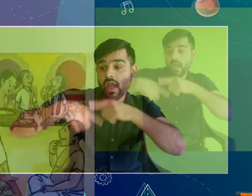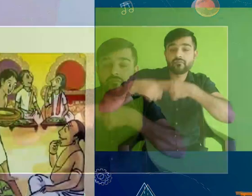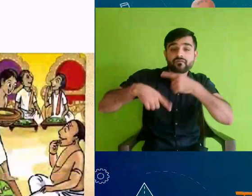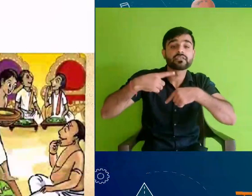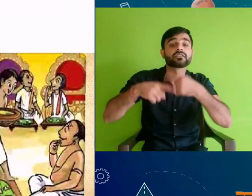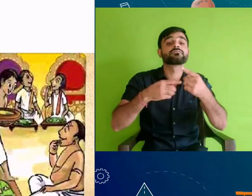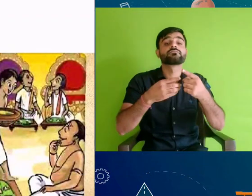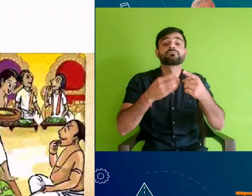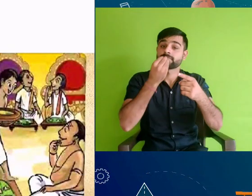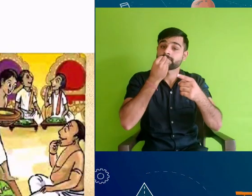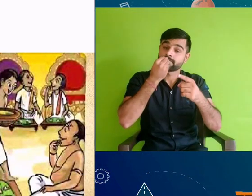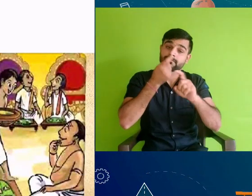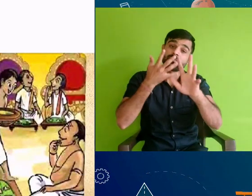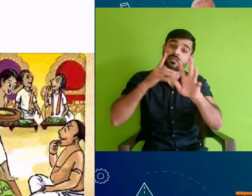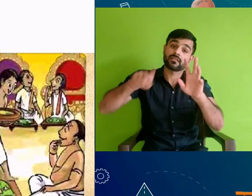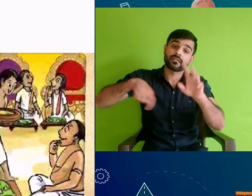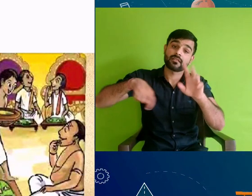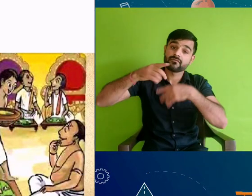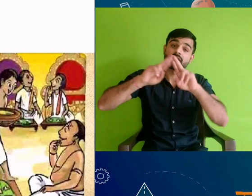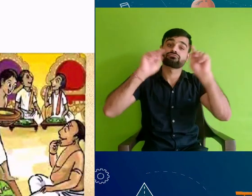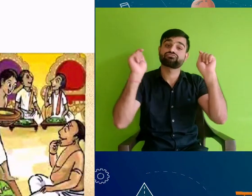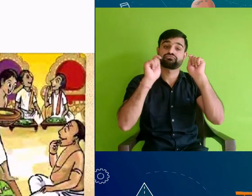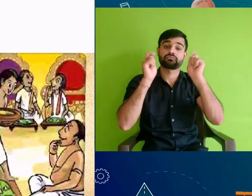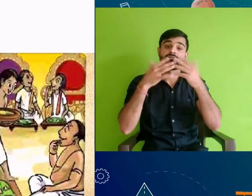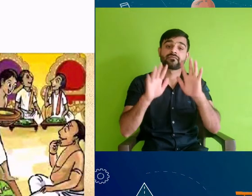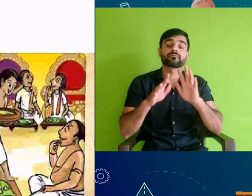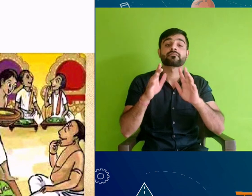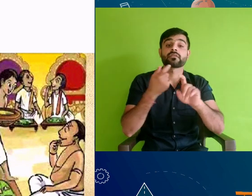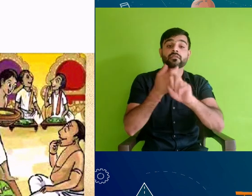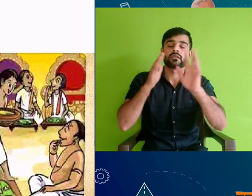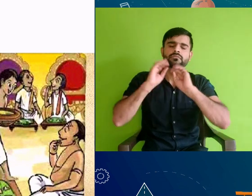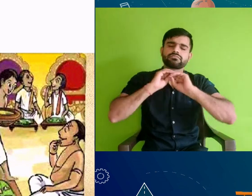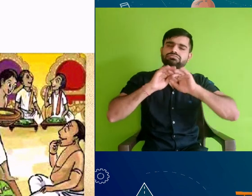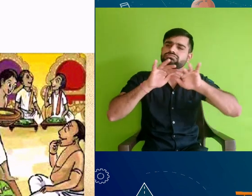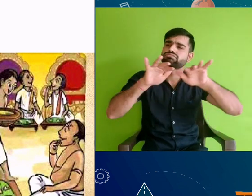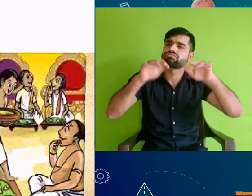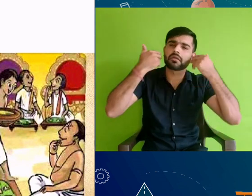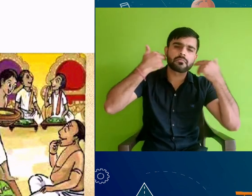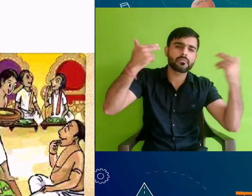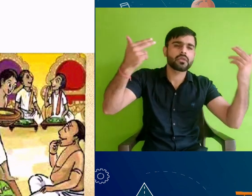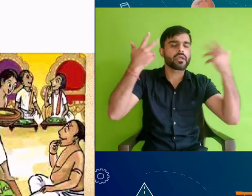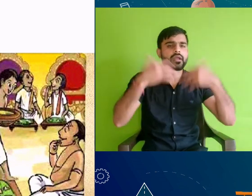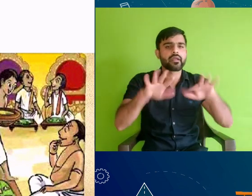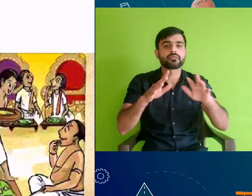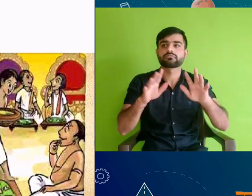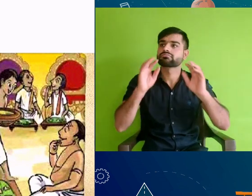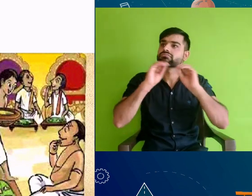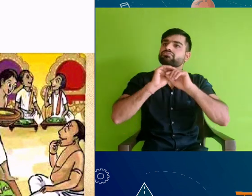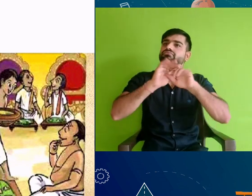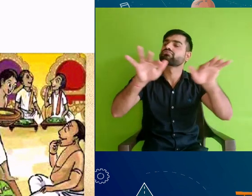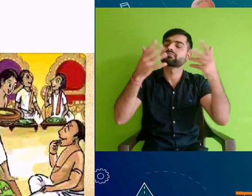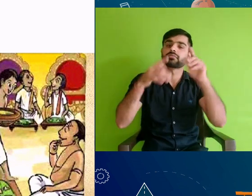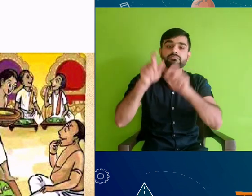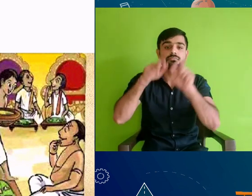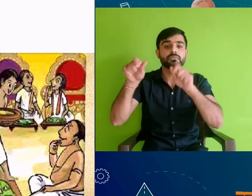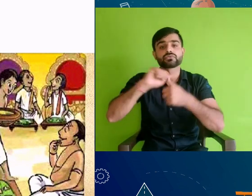फीस्ट. सो अवियल जो थी वो पूरी केरला में बहुत फेमस हो गई, मतलब बहुत प्रचलित हो गई. सब लोग